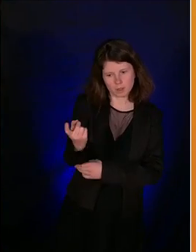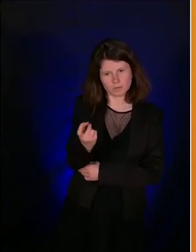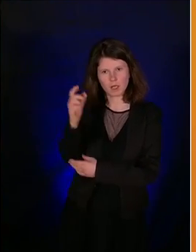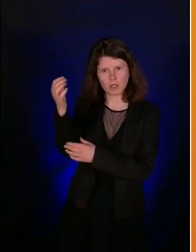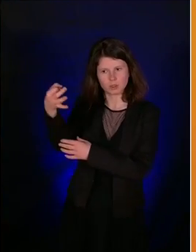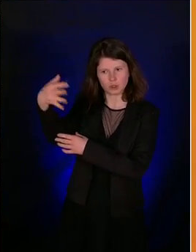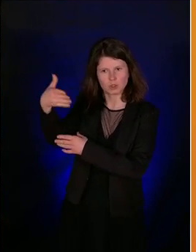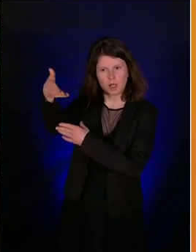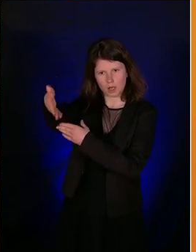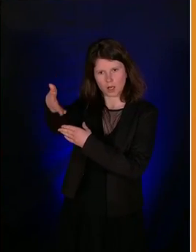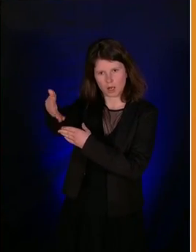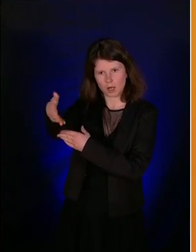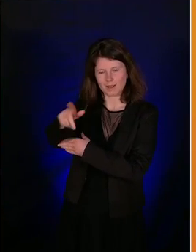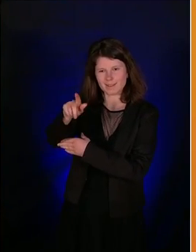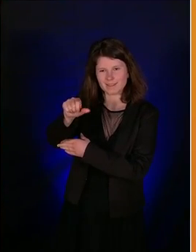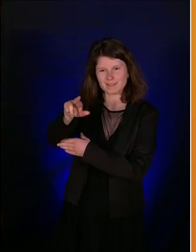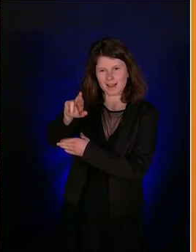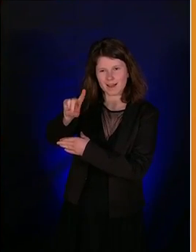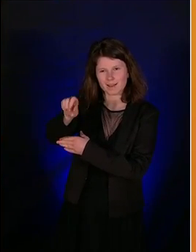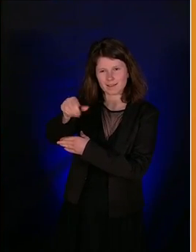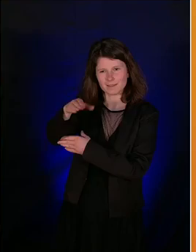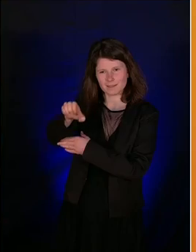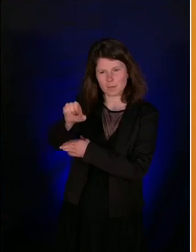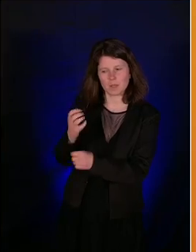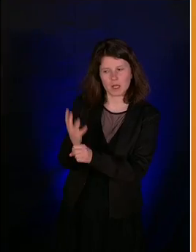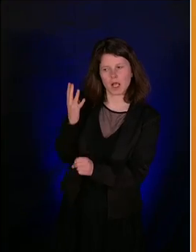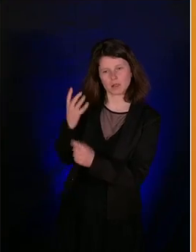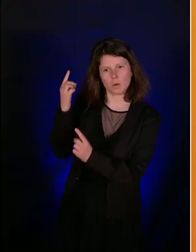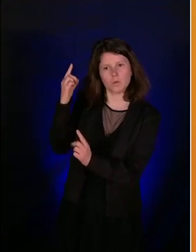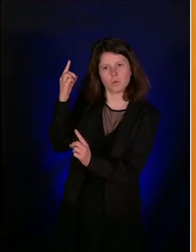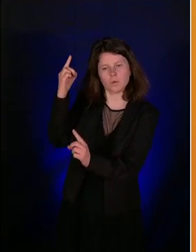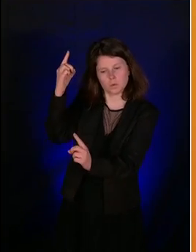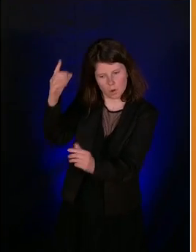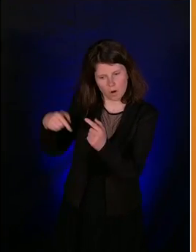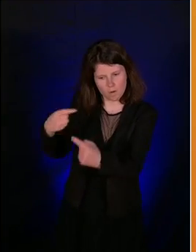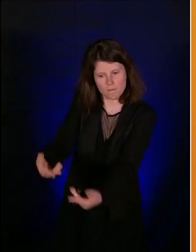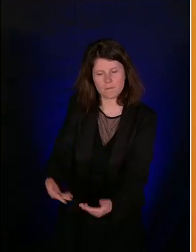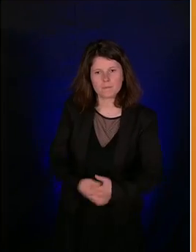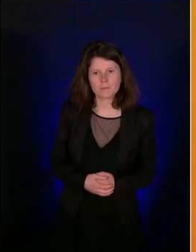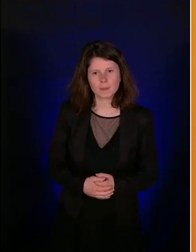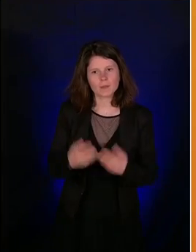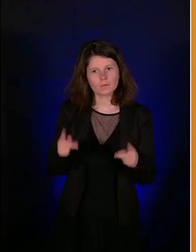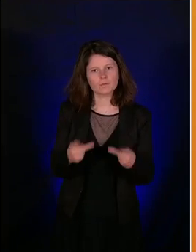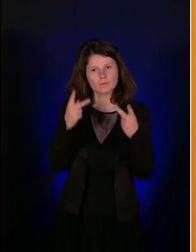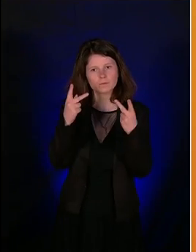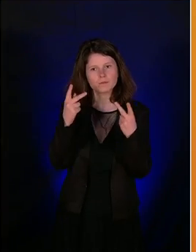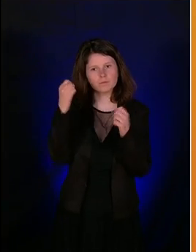lutteent depuis 4 ans vivent la lutte et vive la CGT donc